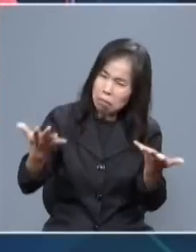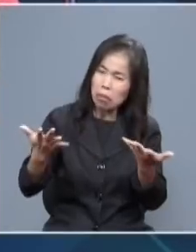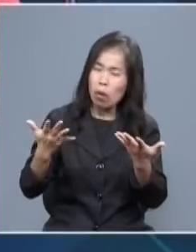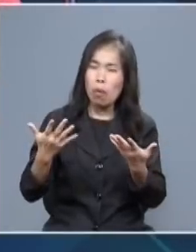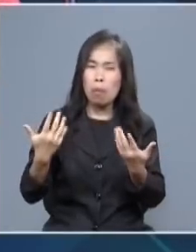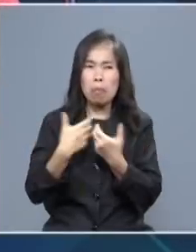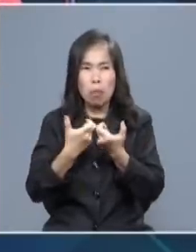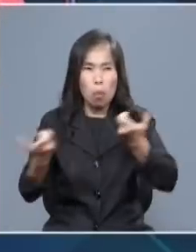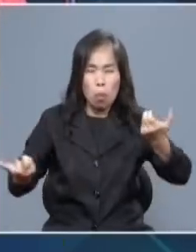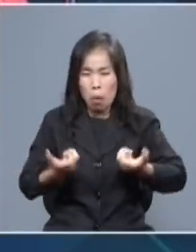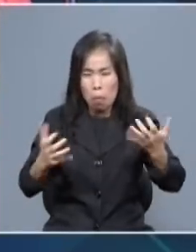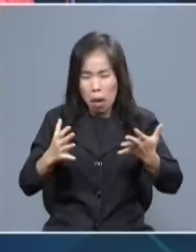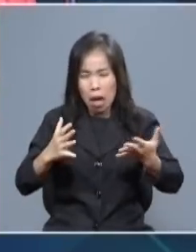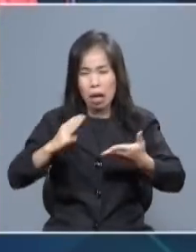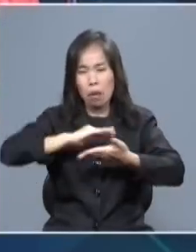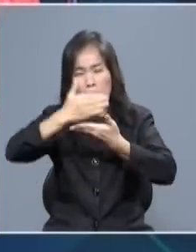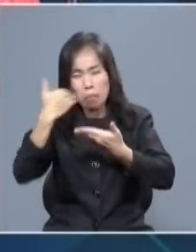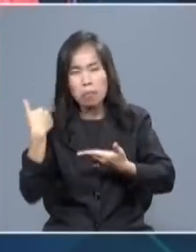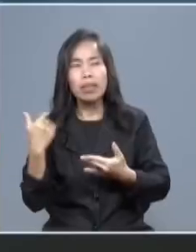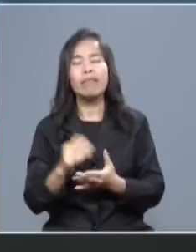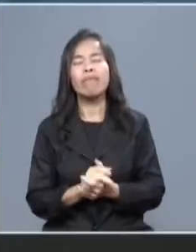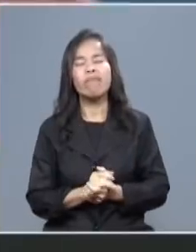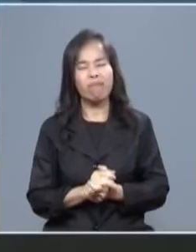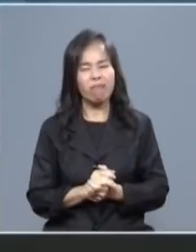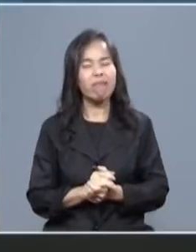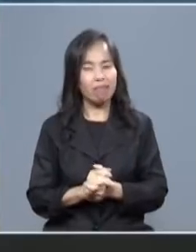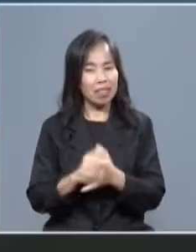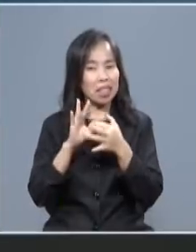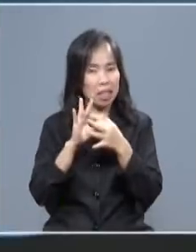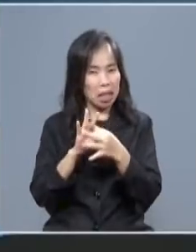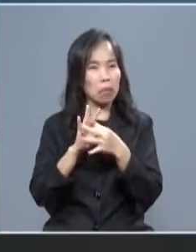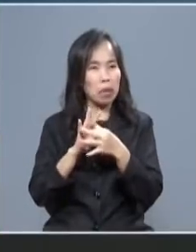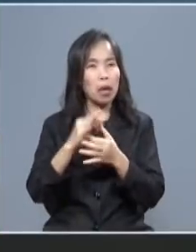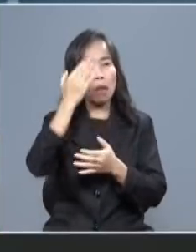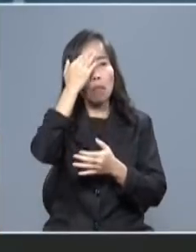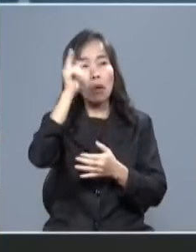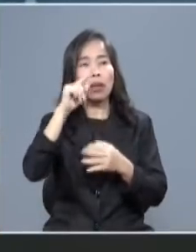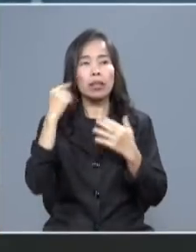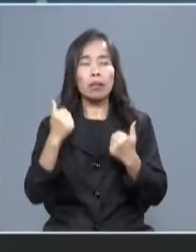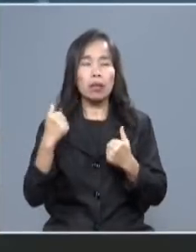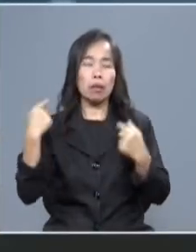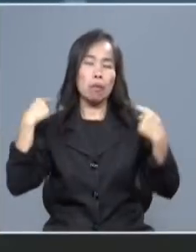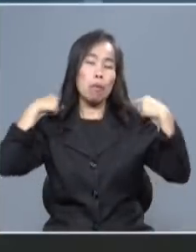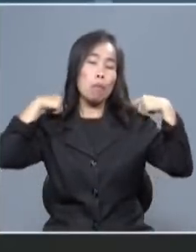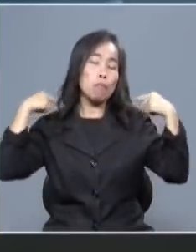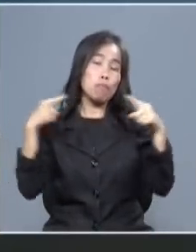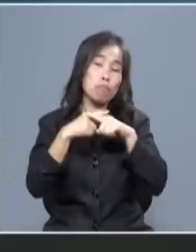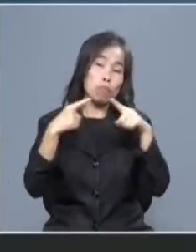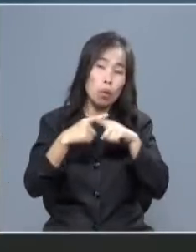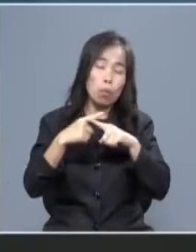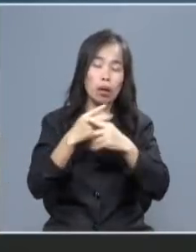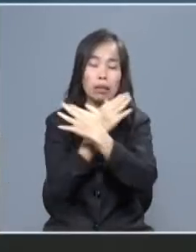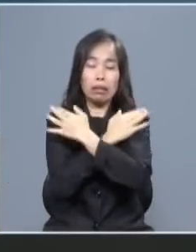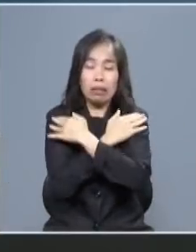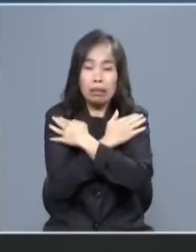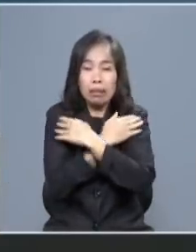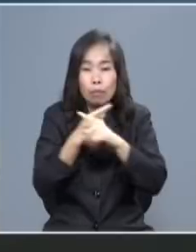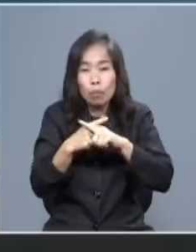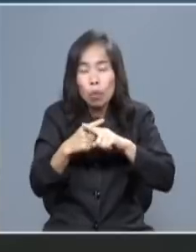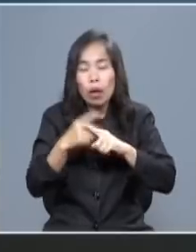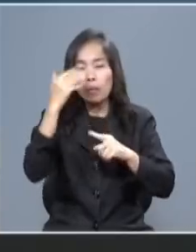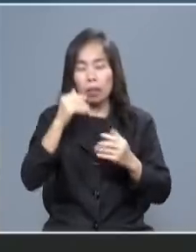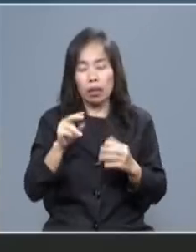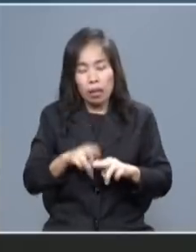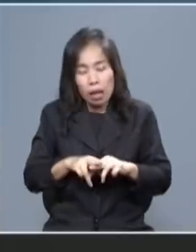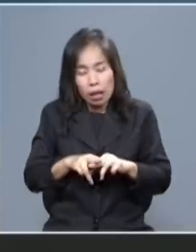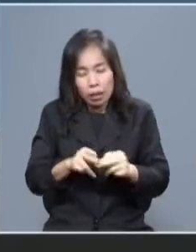กว่า 1เครื่องมีคอมพิวเตอร์อกแบบเยคโหผมว่าน่าจะเกี่ยวข้องโดยตรงเลยนะครับเพราะว่าโรคออฟฟิสนรมที่เราปวดคอปวดหลังปวดไหล่อะไรพวกนี้นะครับเกิดจากการนั่งทำงานนาน